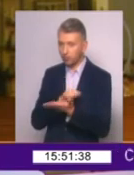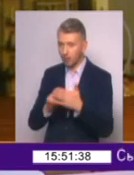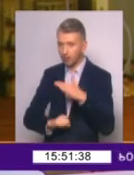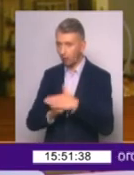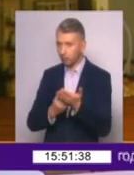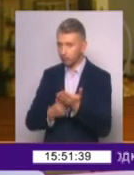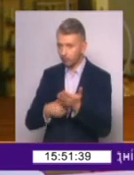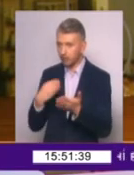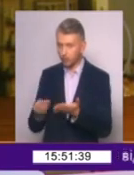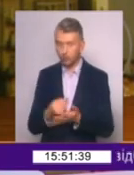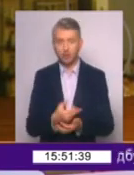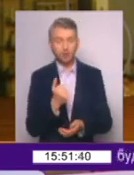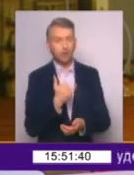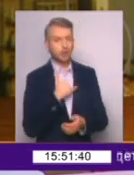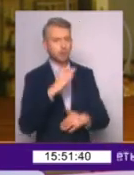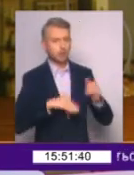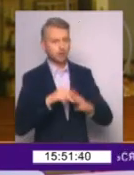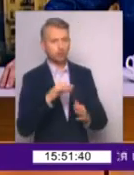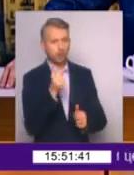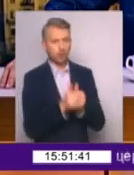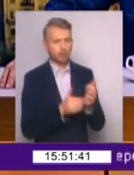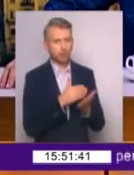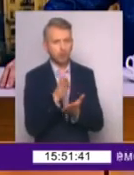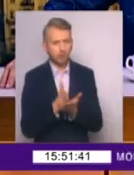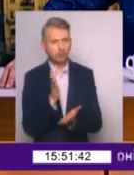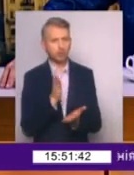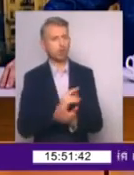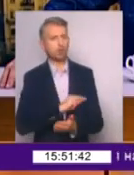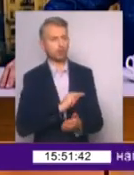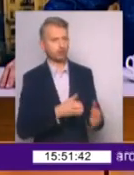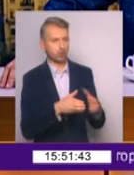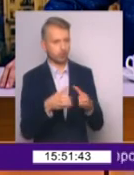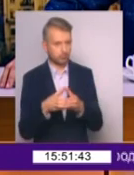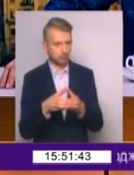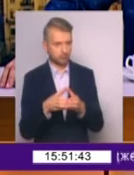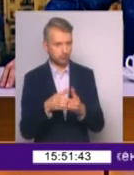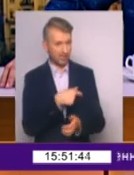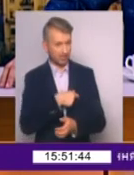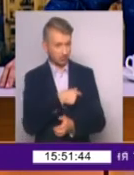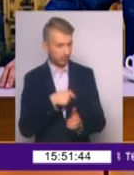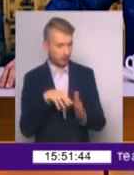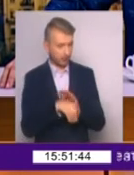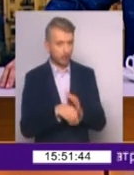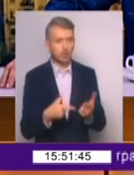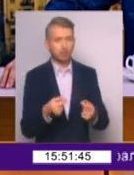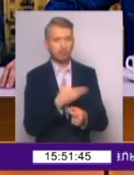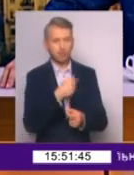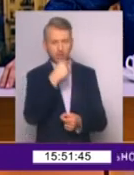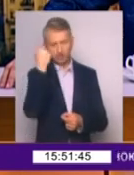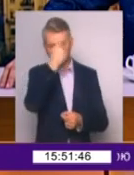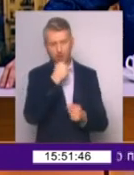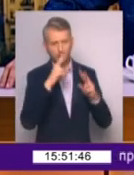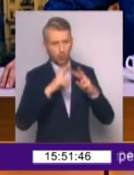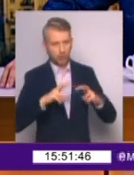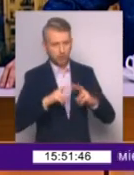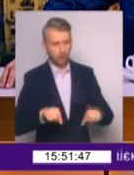Да, да. У нас практично по кожному напрямку є створені робочі групи з депутатів, де ми індивідуально розглядаємо